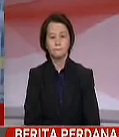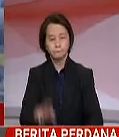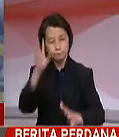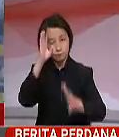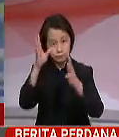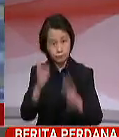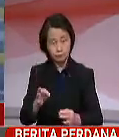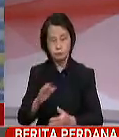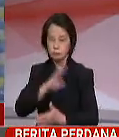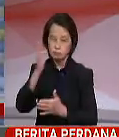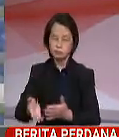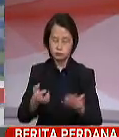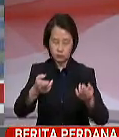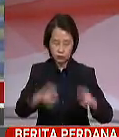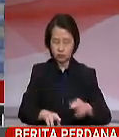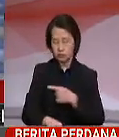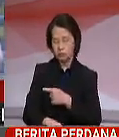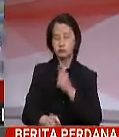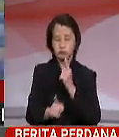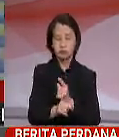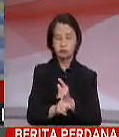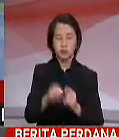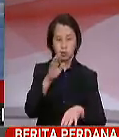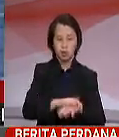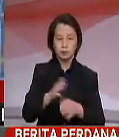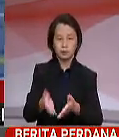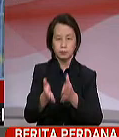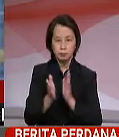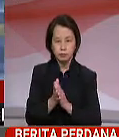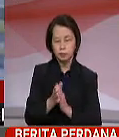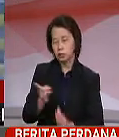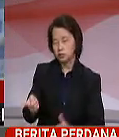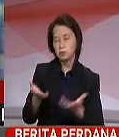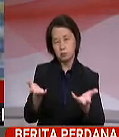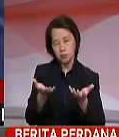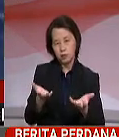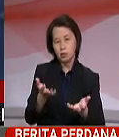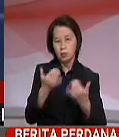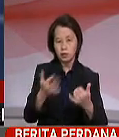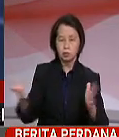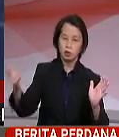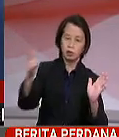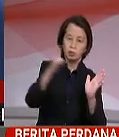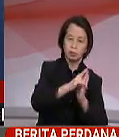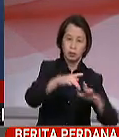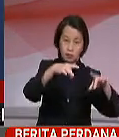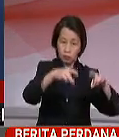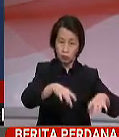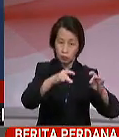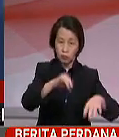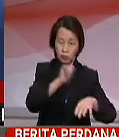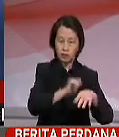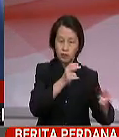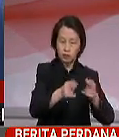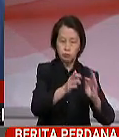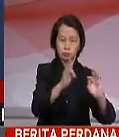Keputusan untuk menamatkan kontrak tersebut adalah atas permintaan Durakovic sendiri yang ingin pulang ke Australia atas